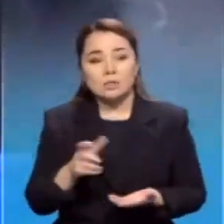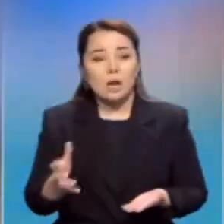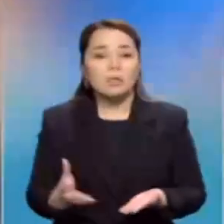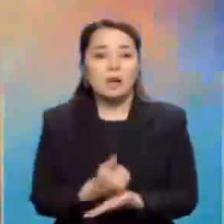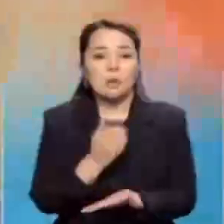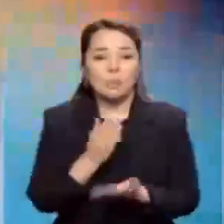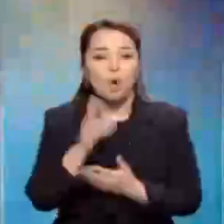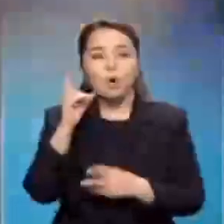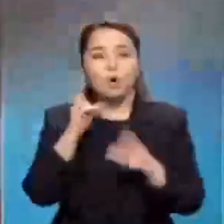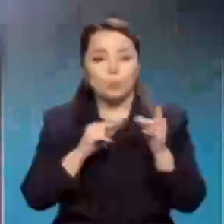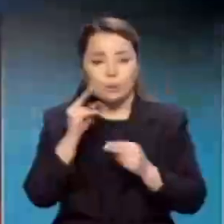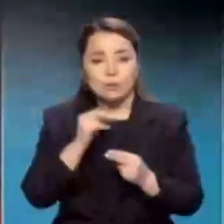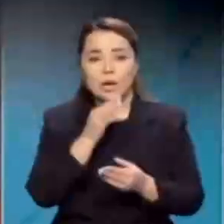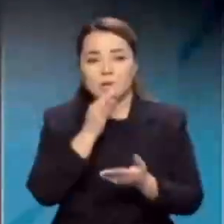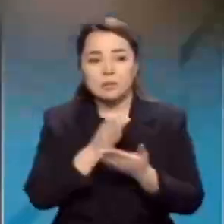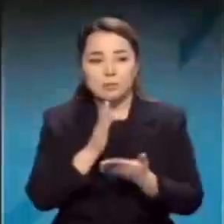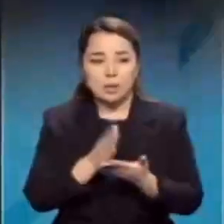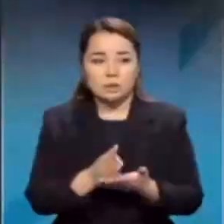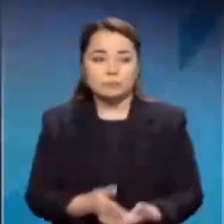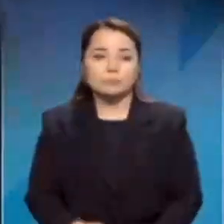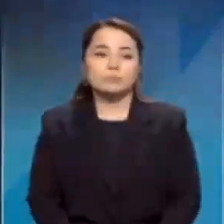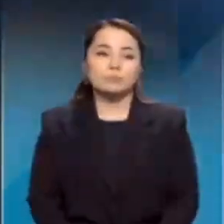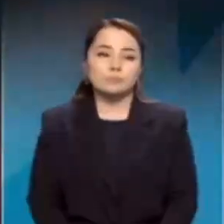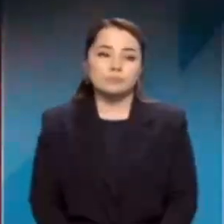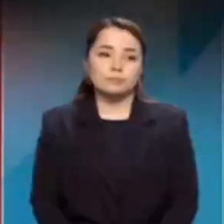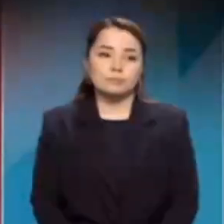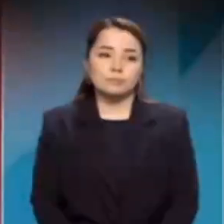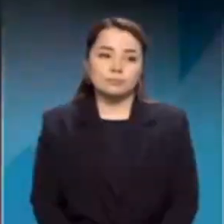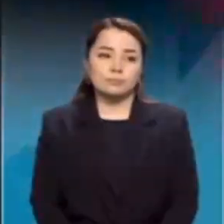деген үміт үзілген жоқ.